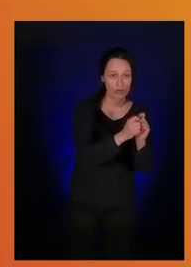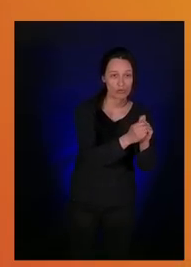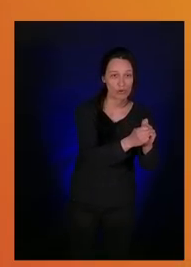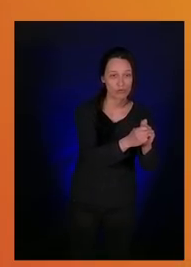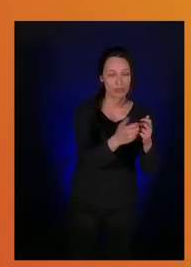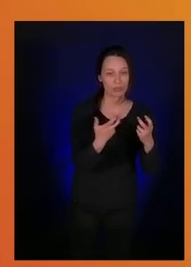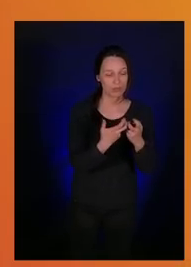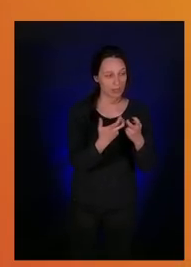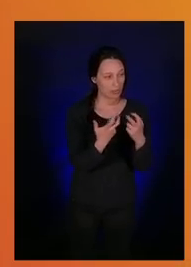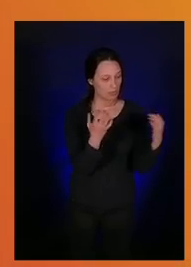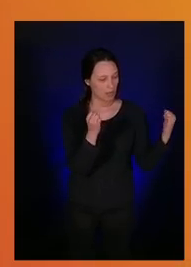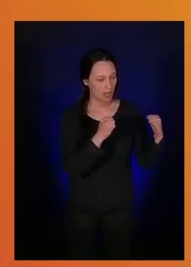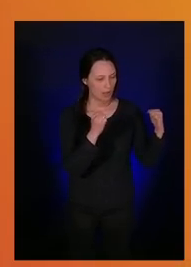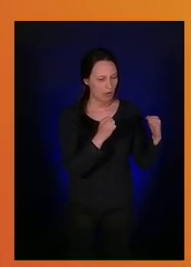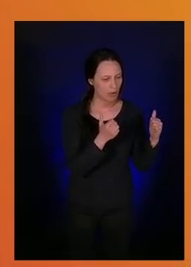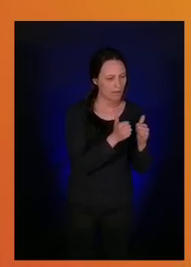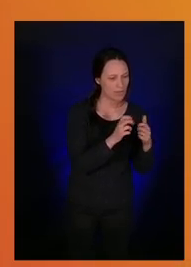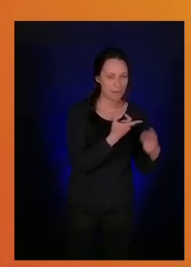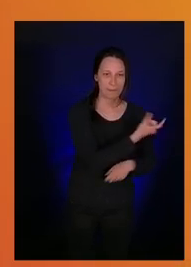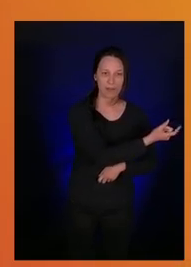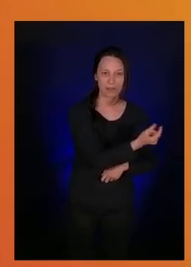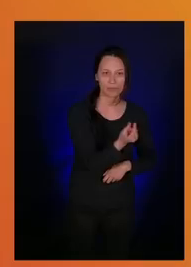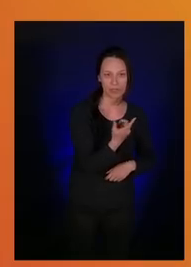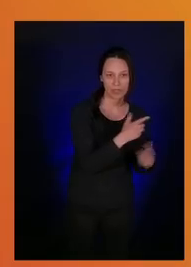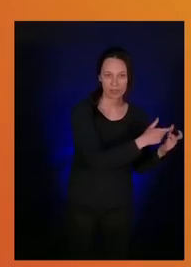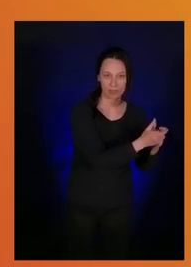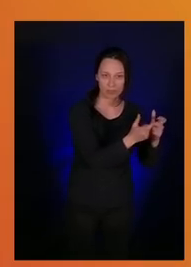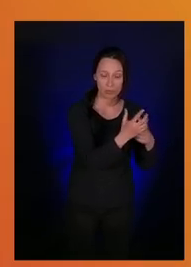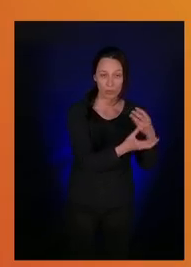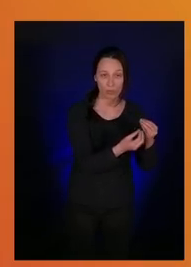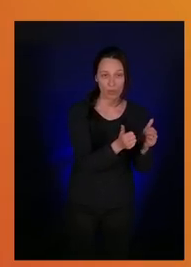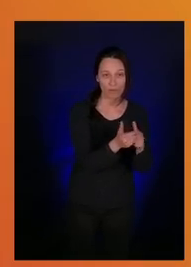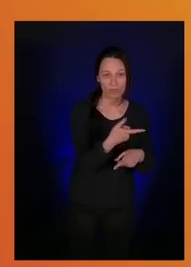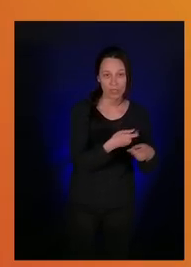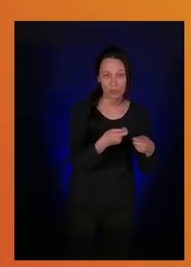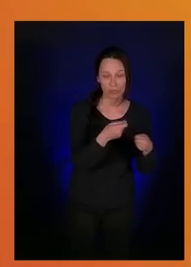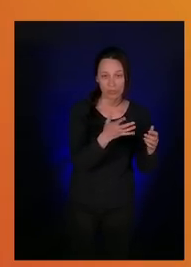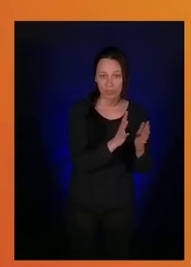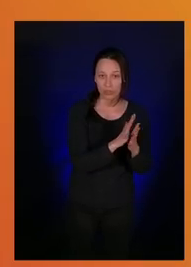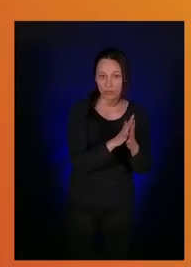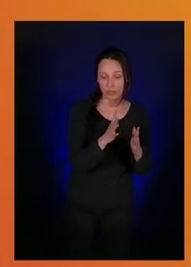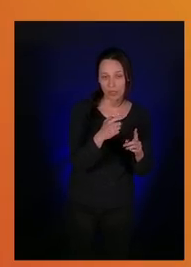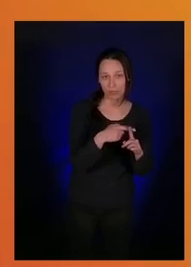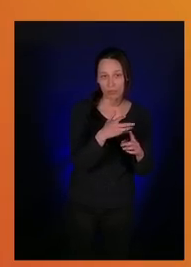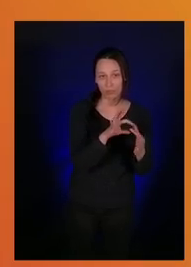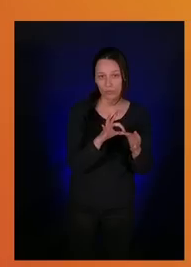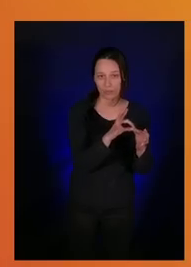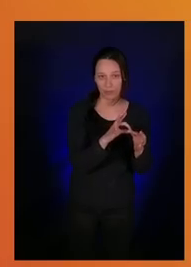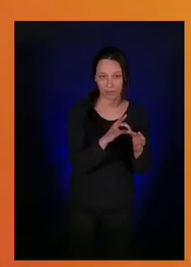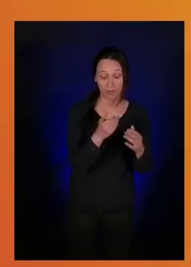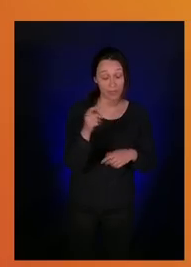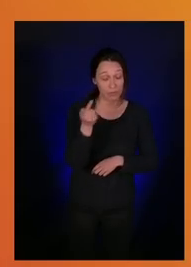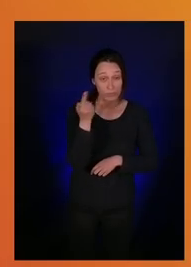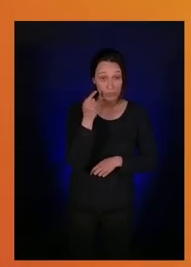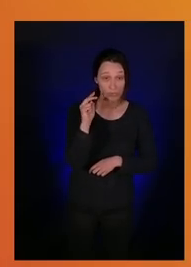l'évolution de nos accords avec les partenaires institutionnels ou de l'économie sociale et solidaire, mais toujours en ayant comme priorité